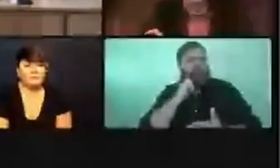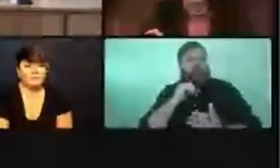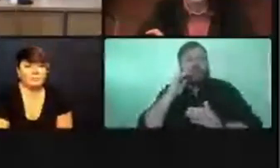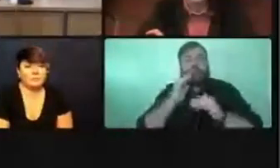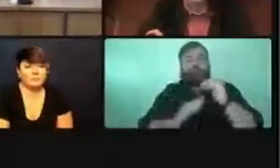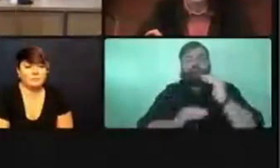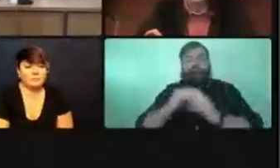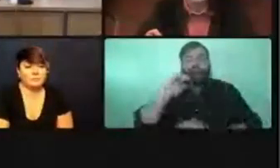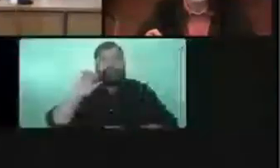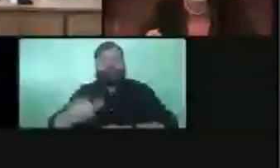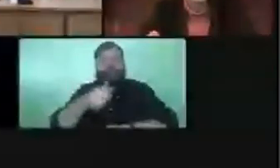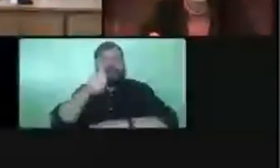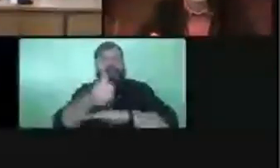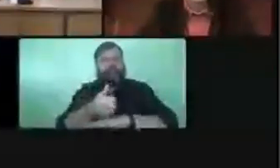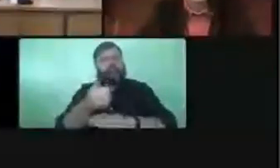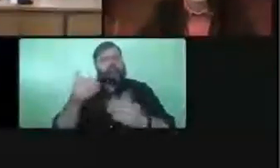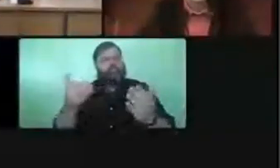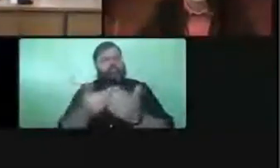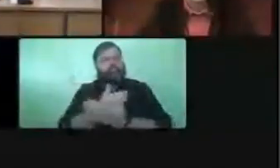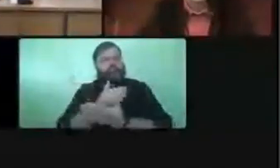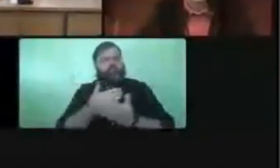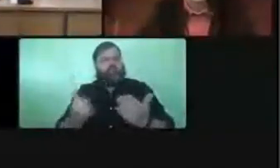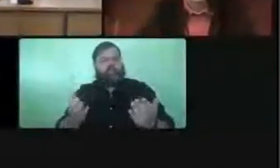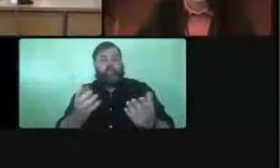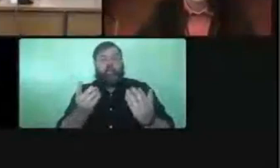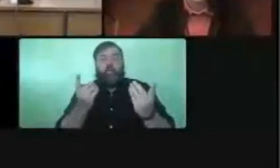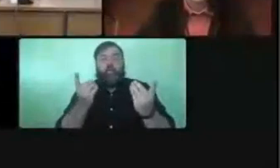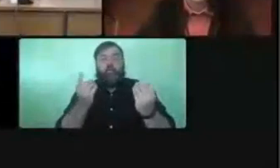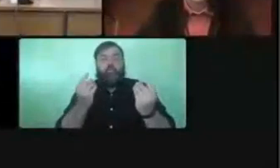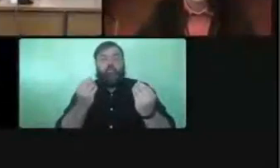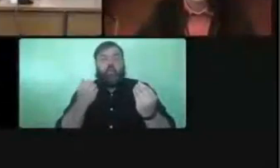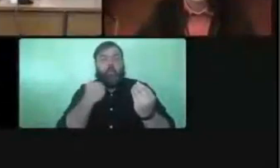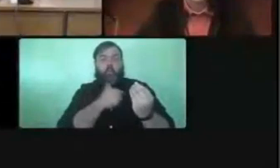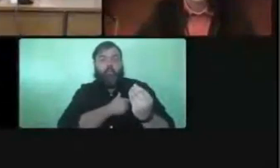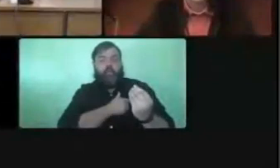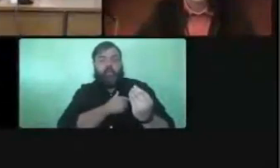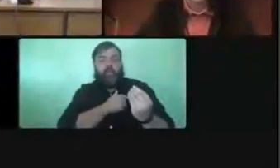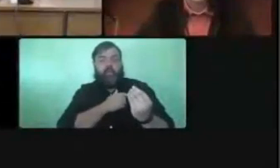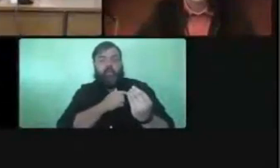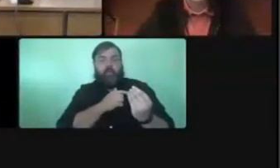Na jambo moja ambalo limeibuka ni kuwa